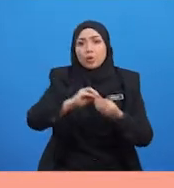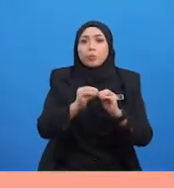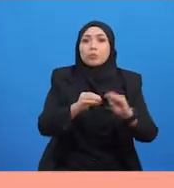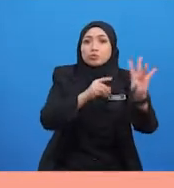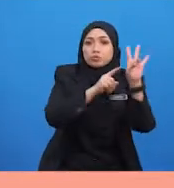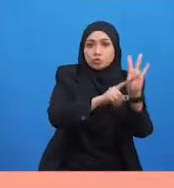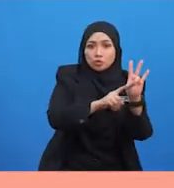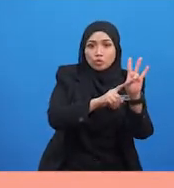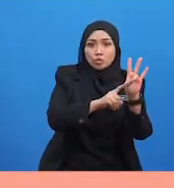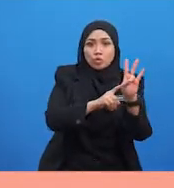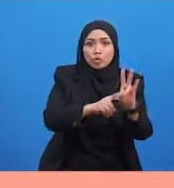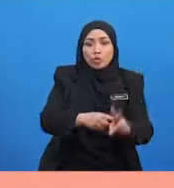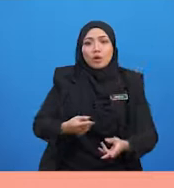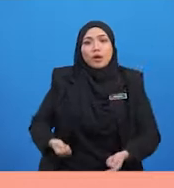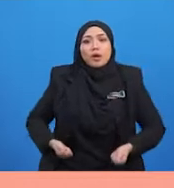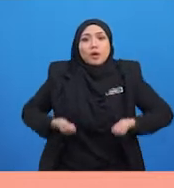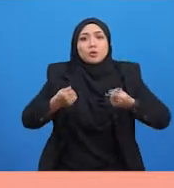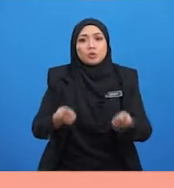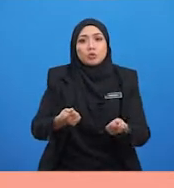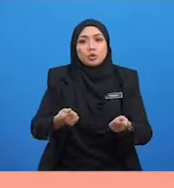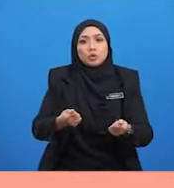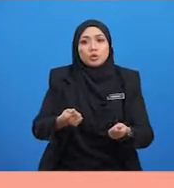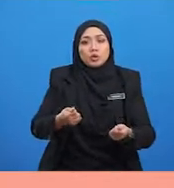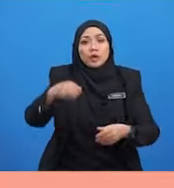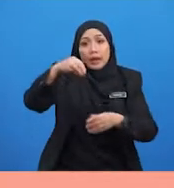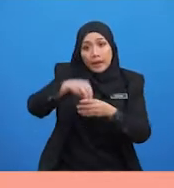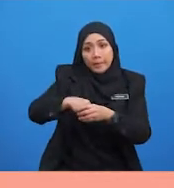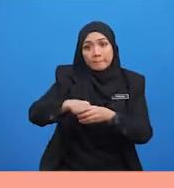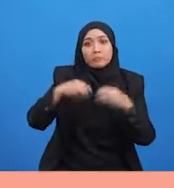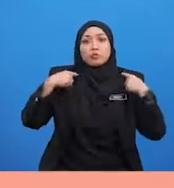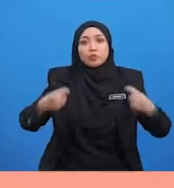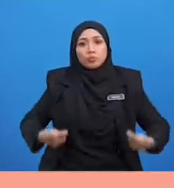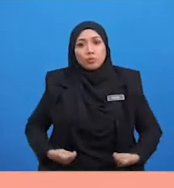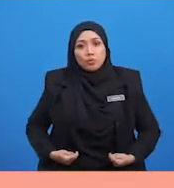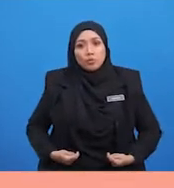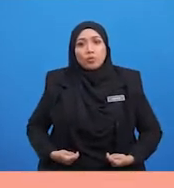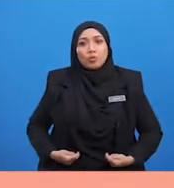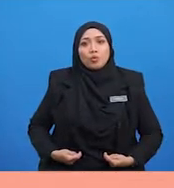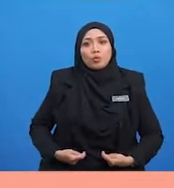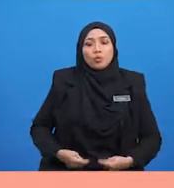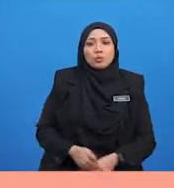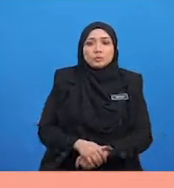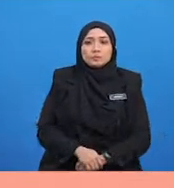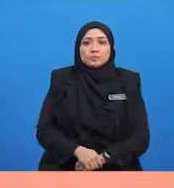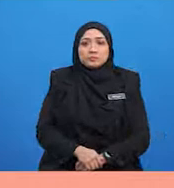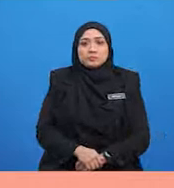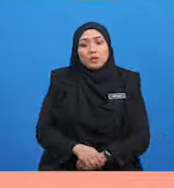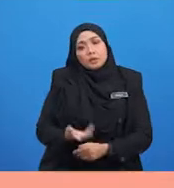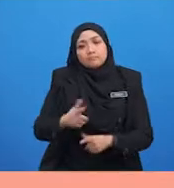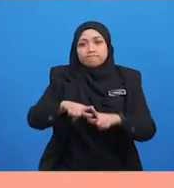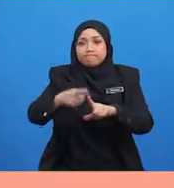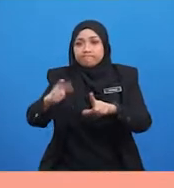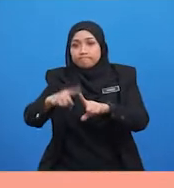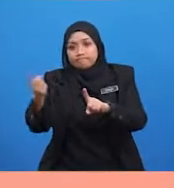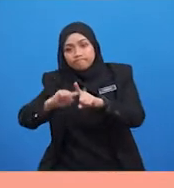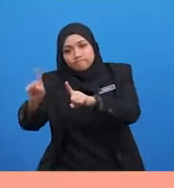Mekanisme pengangkutan utama dalam tubuh untuk mengangkut oksigen, nutrien, hormon